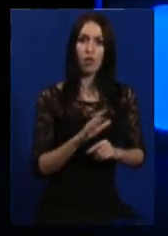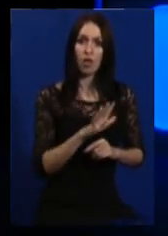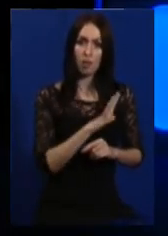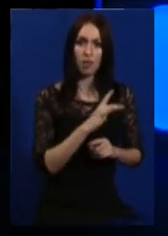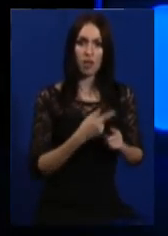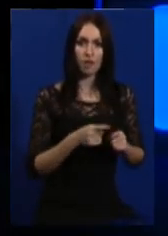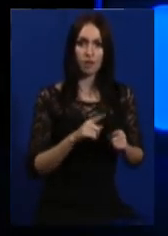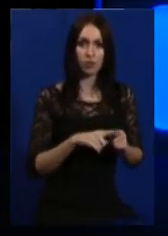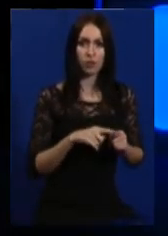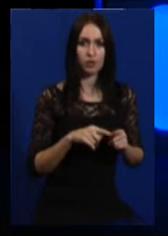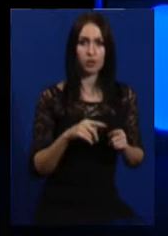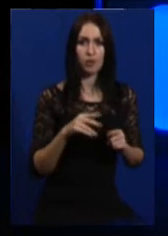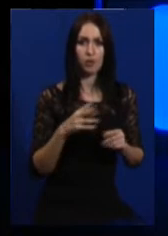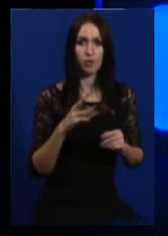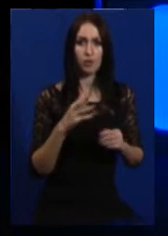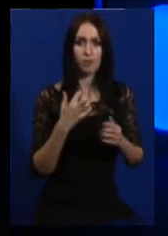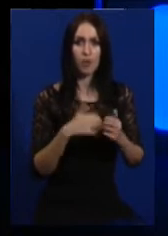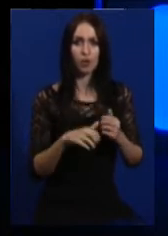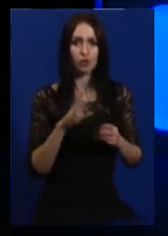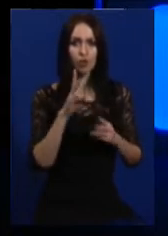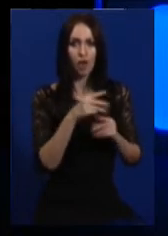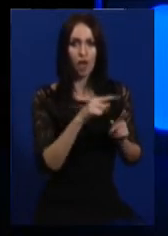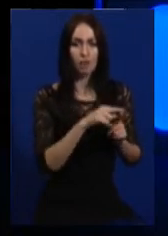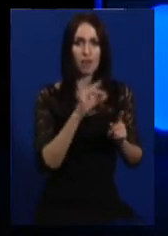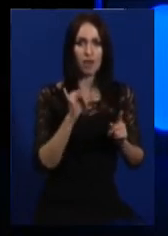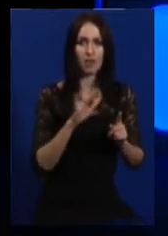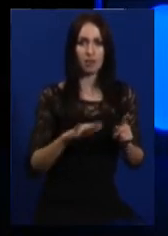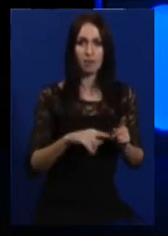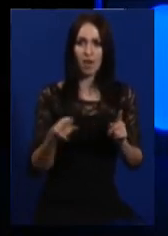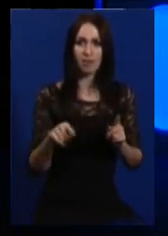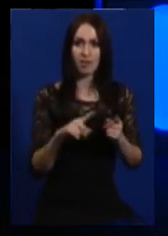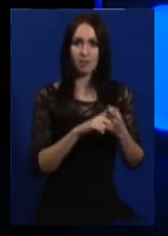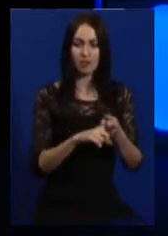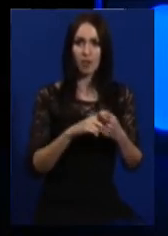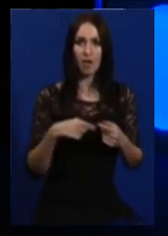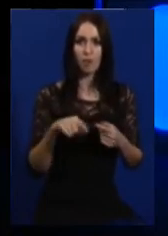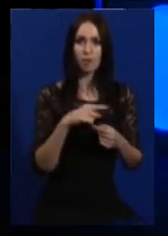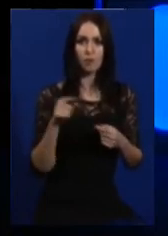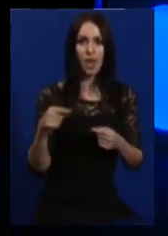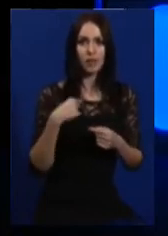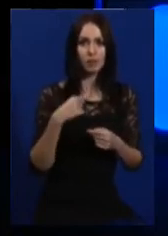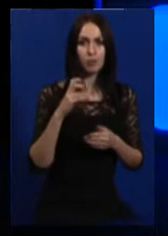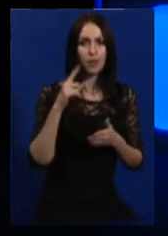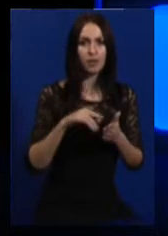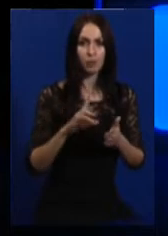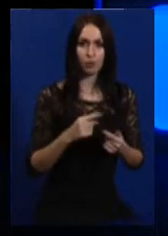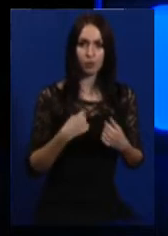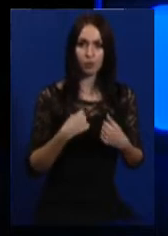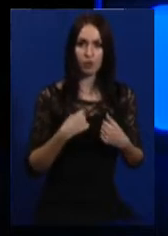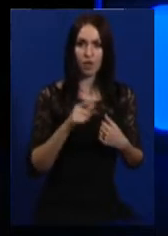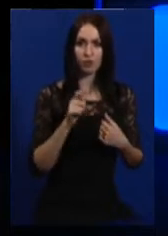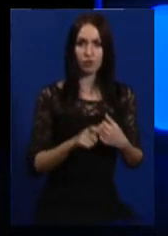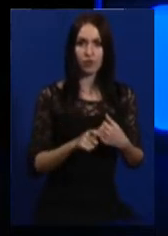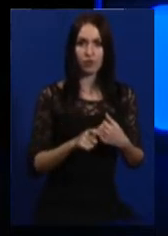видео между камерой и этими ребятами они бы где не доверили потому что я все-таки человек